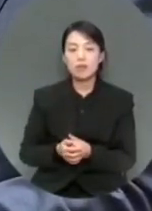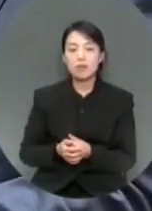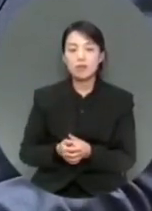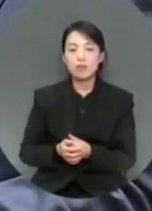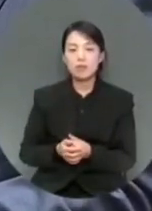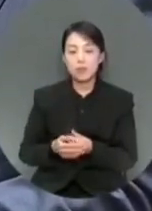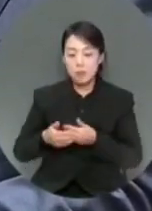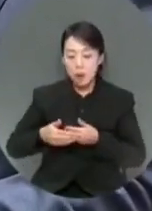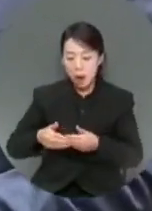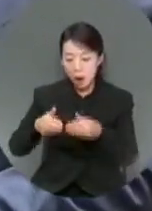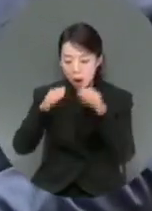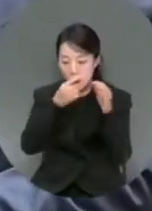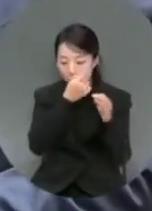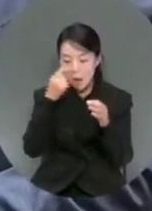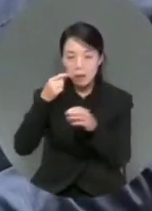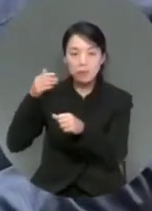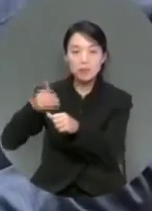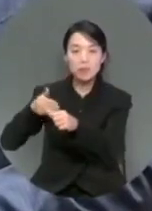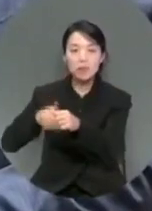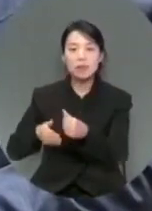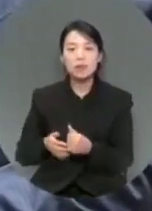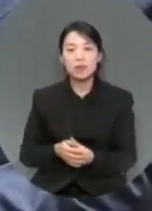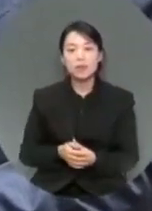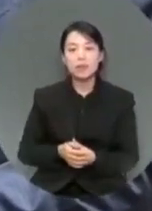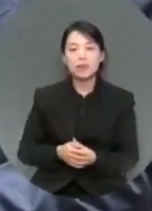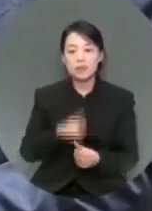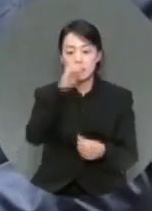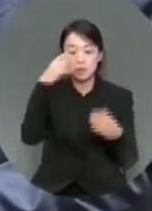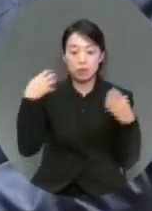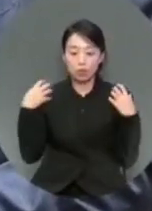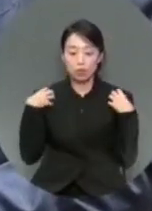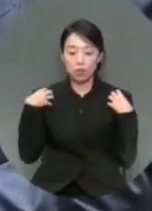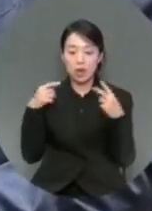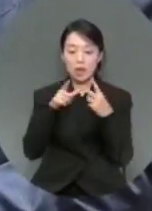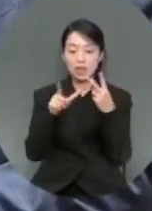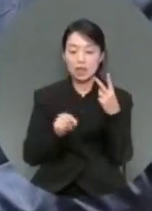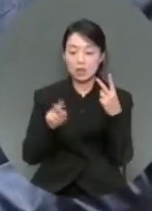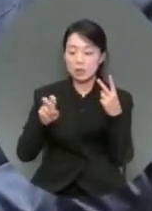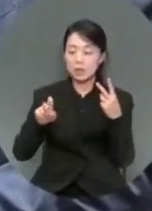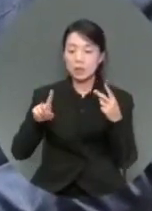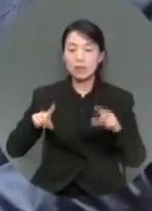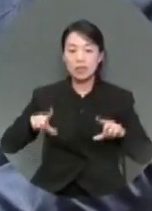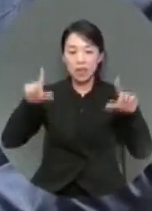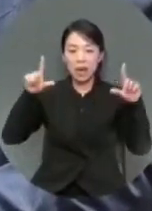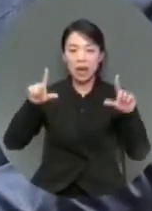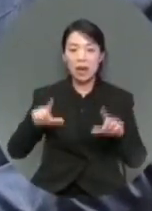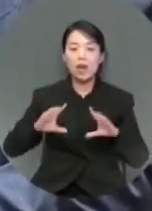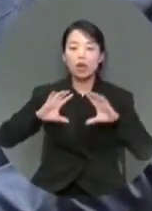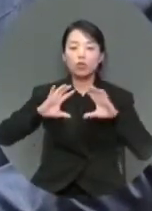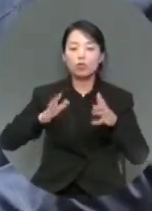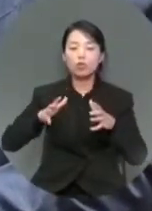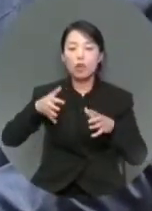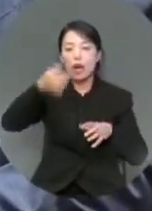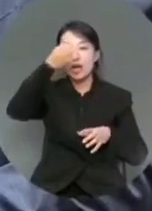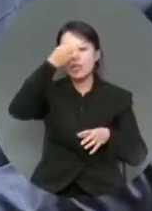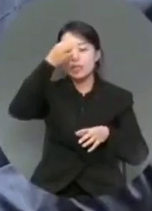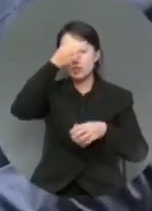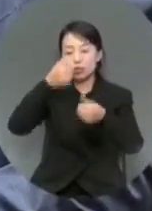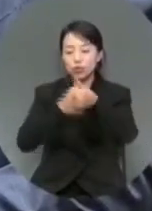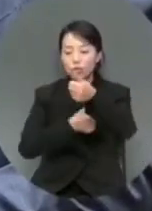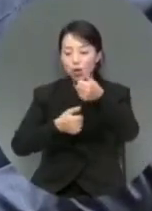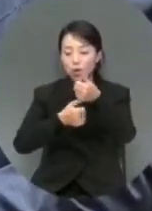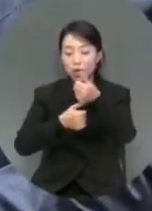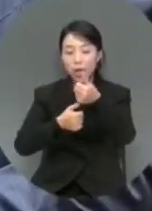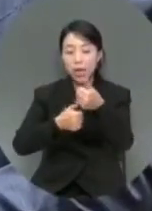한번 살펴보시자고요. 보시면 정부가 지난 2월 22일 날 국가과학기술자문회의 심의